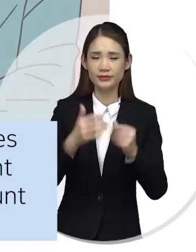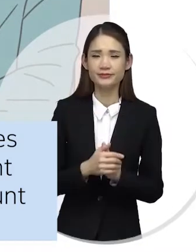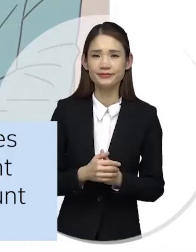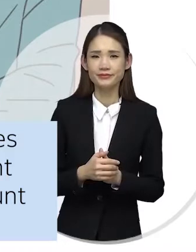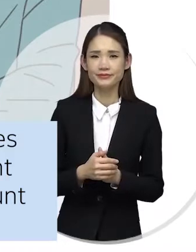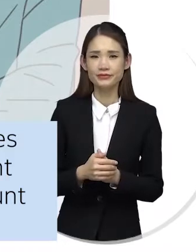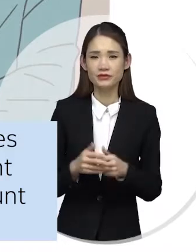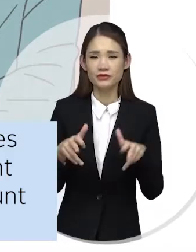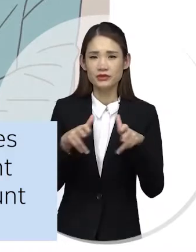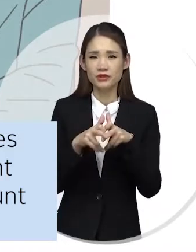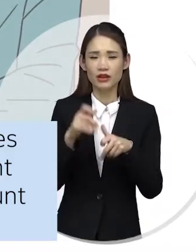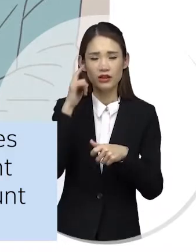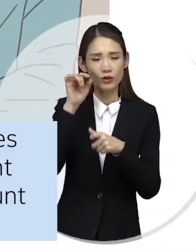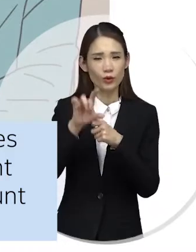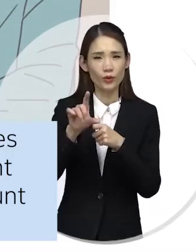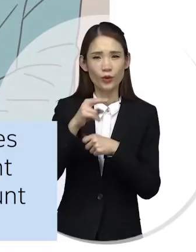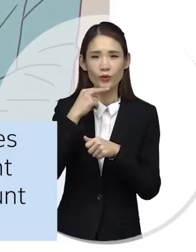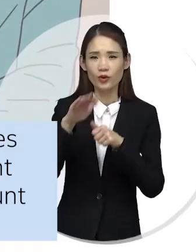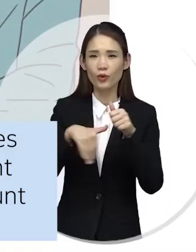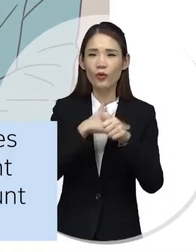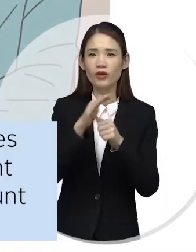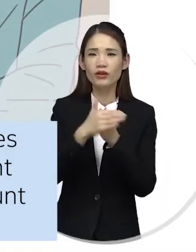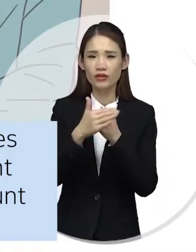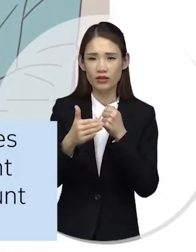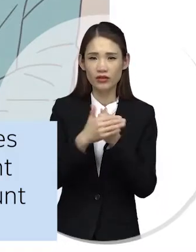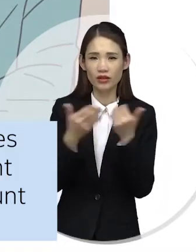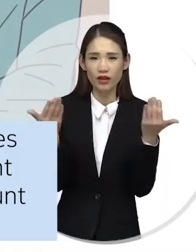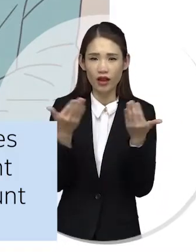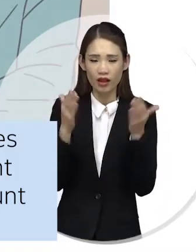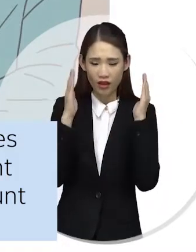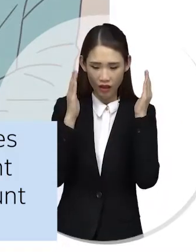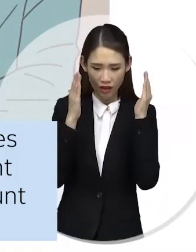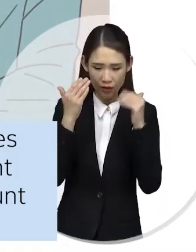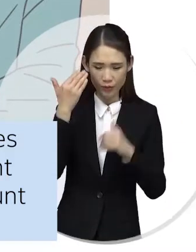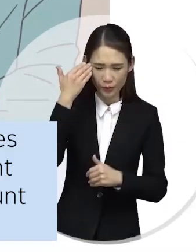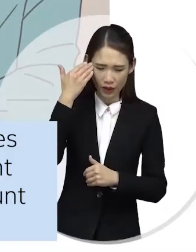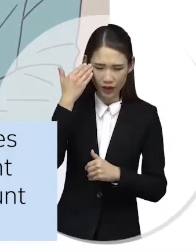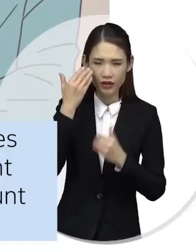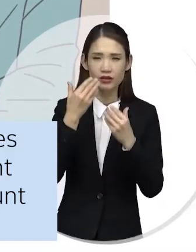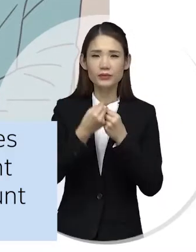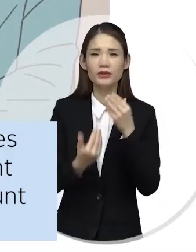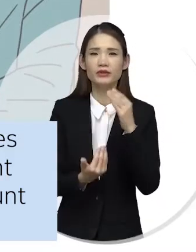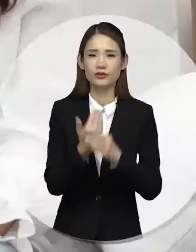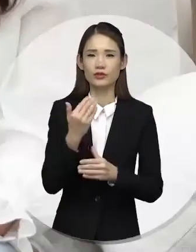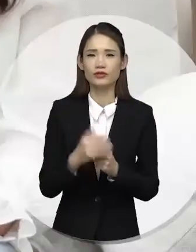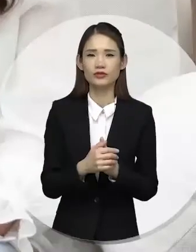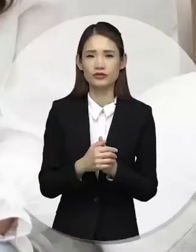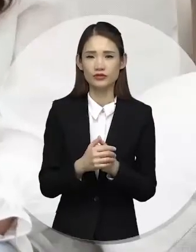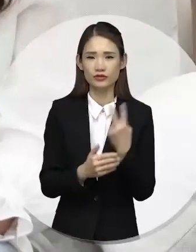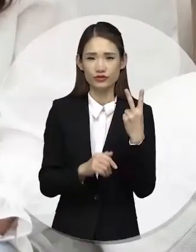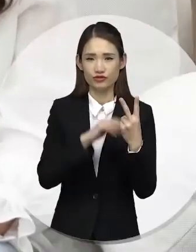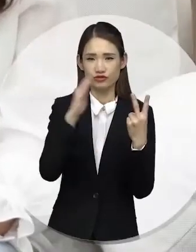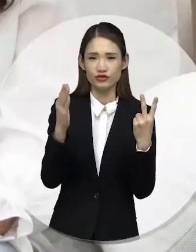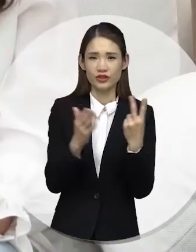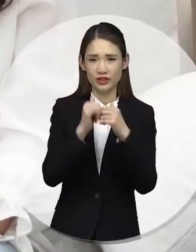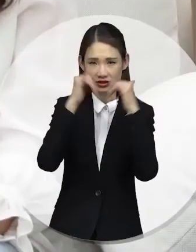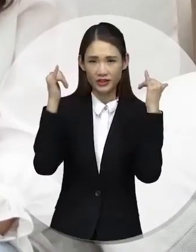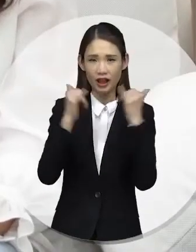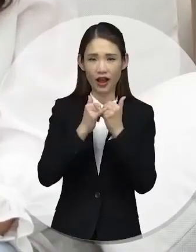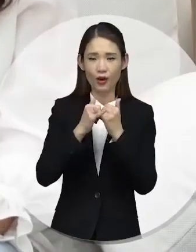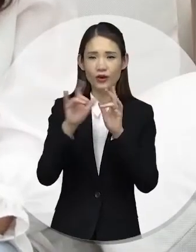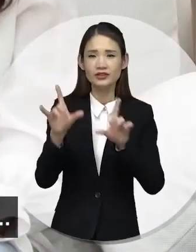16번. 장애를 고려하지 않은 환경으로 인해 학업에 어려움이 발생하는 경우. 둘 다 사회생활에